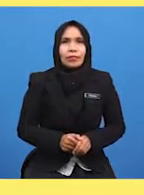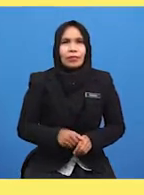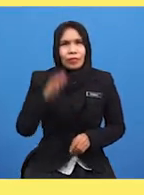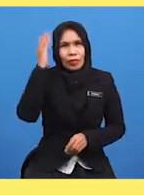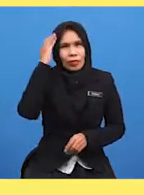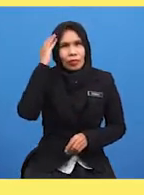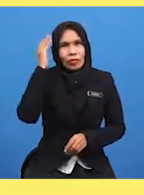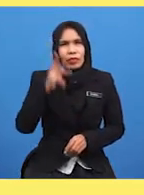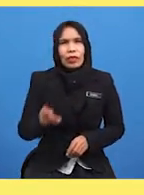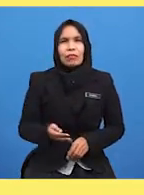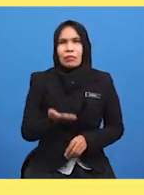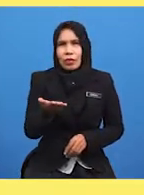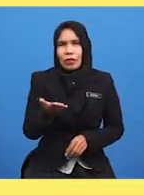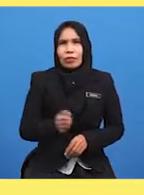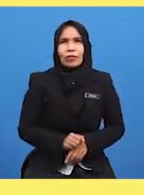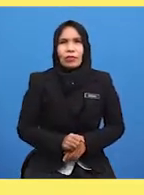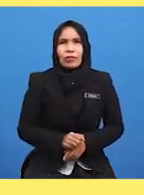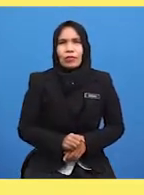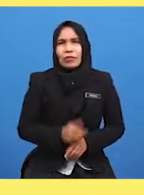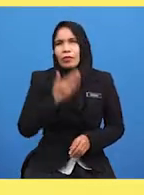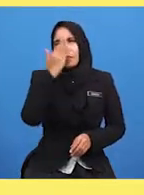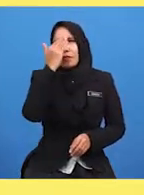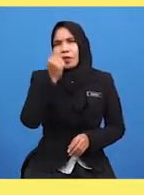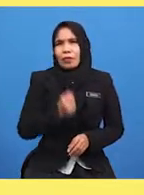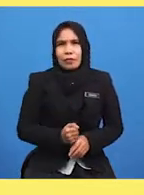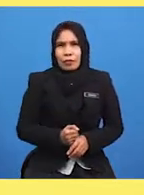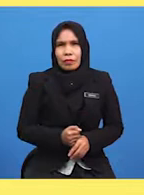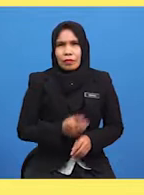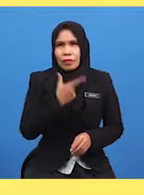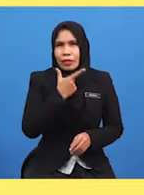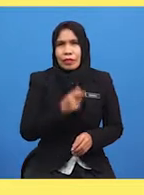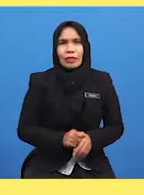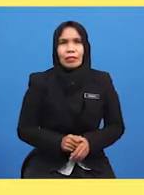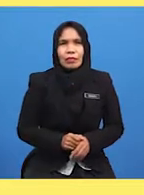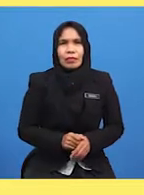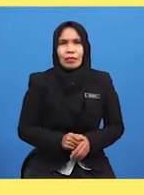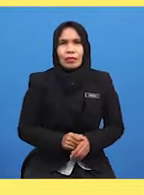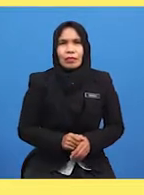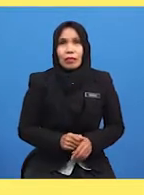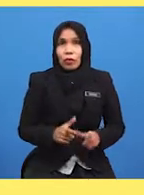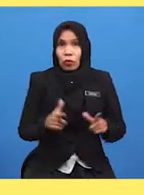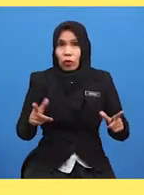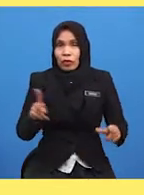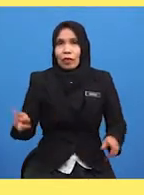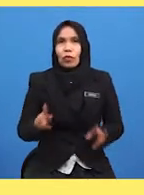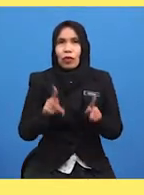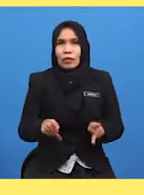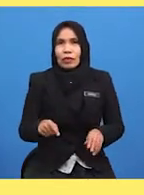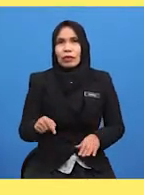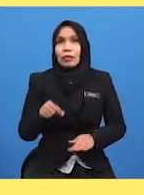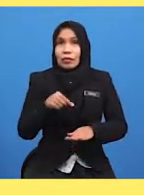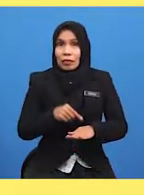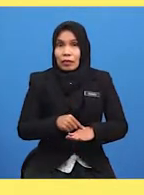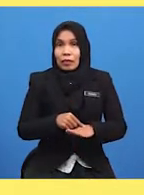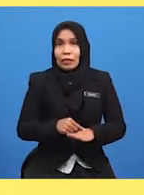Tahukah kamu mengapa British berhasrat meluaskan fase di Pahang Iya betul murid-murid